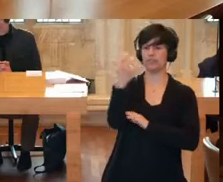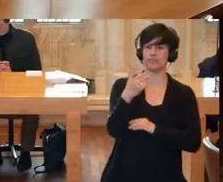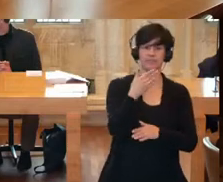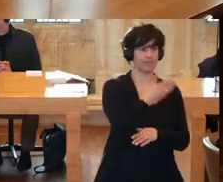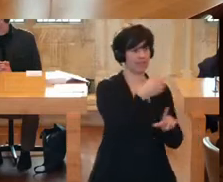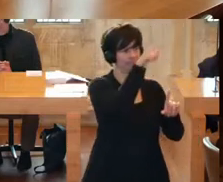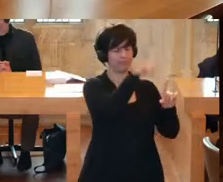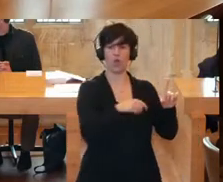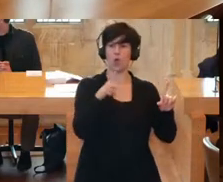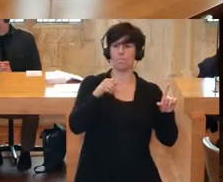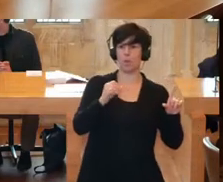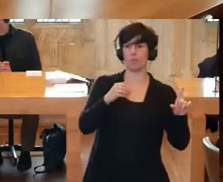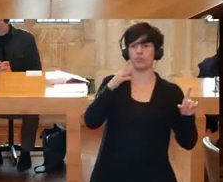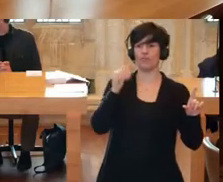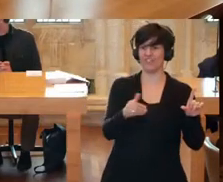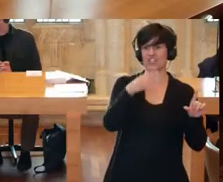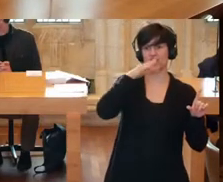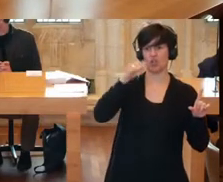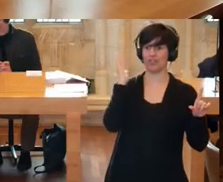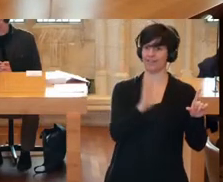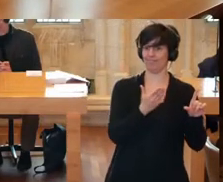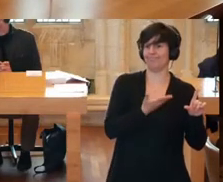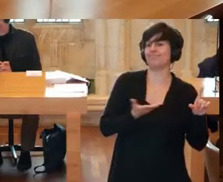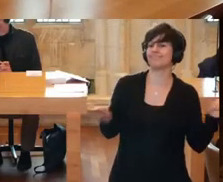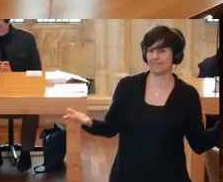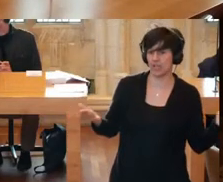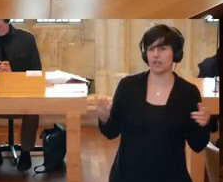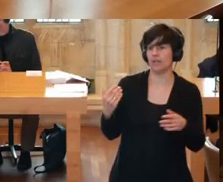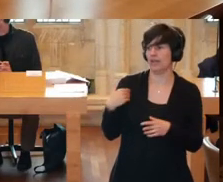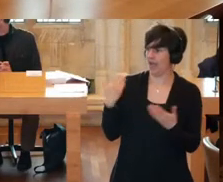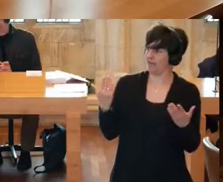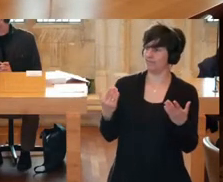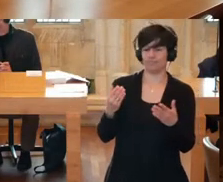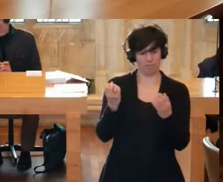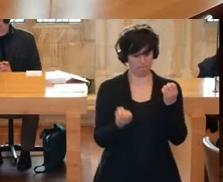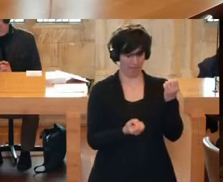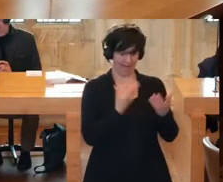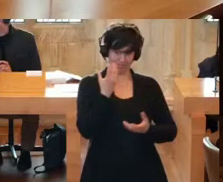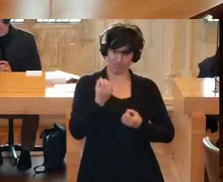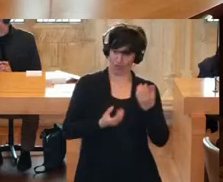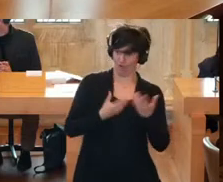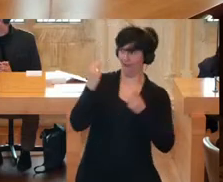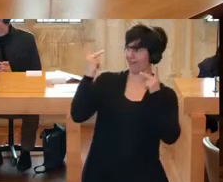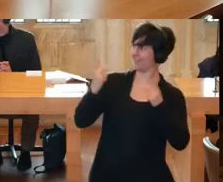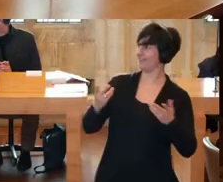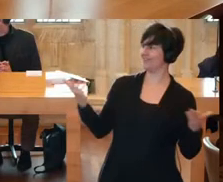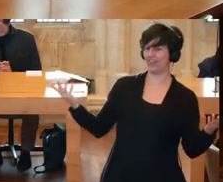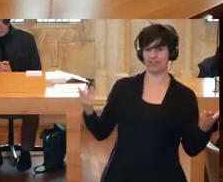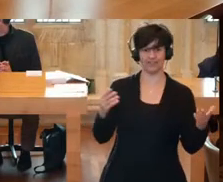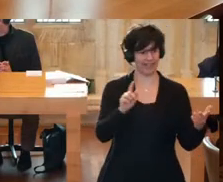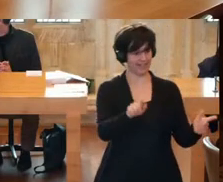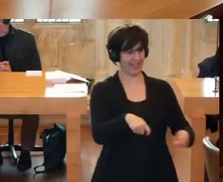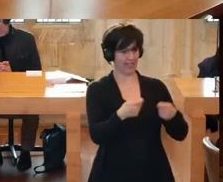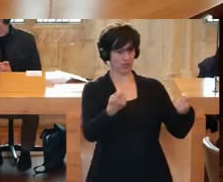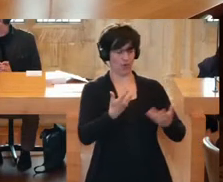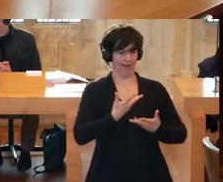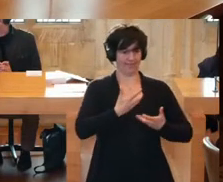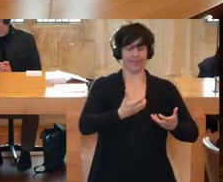conseil municipal du printemps, et puisque la nature nous y appelle, je voulais vous emmener au